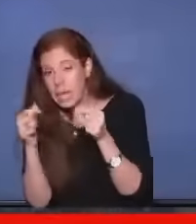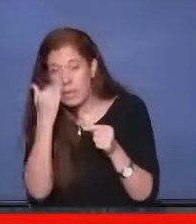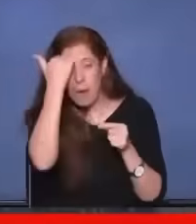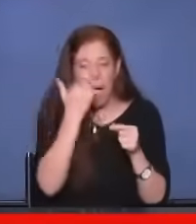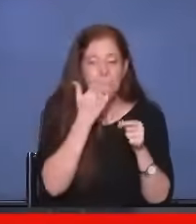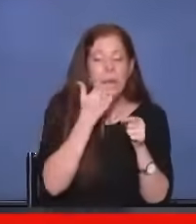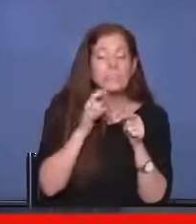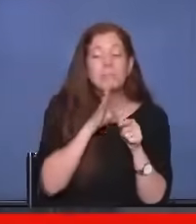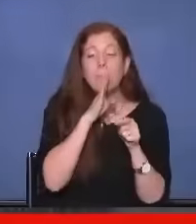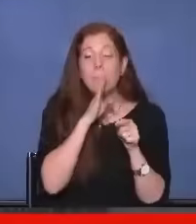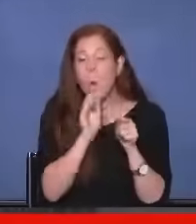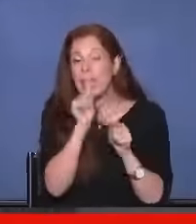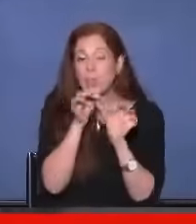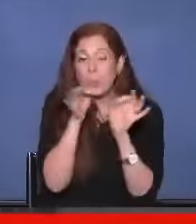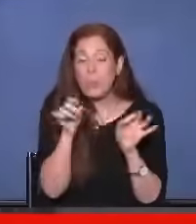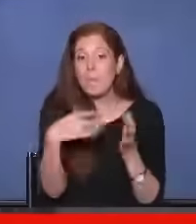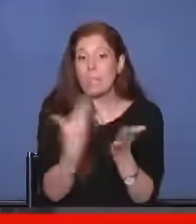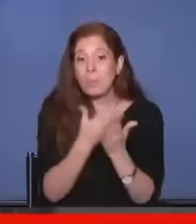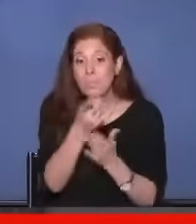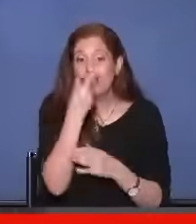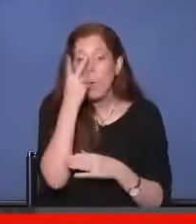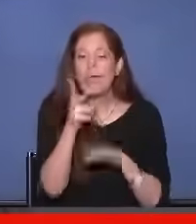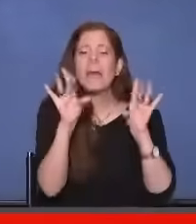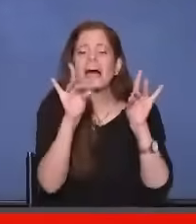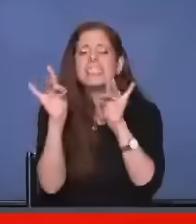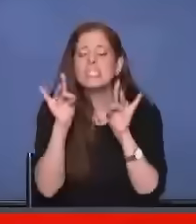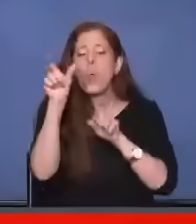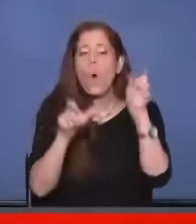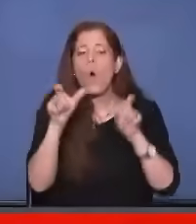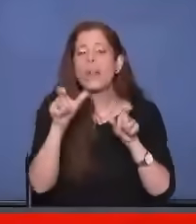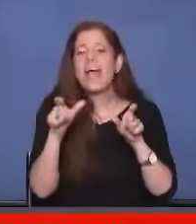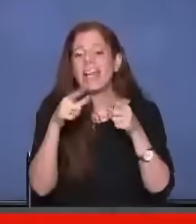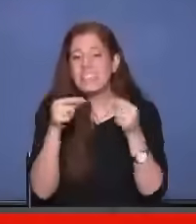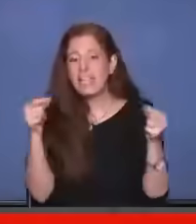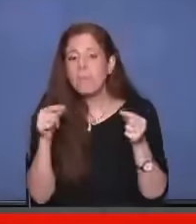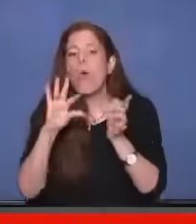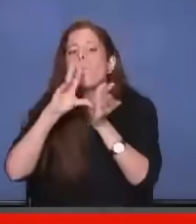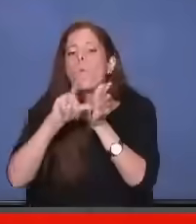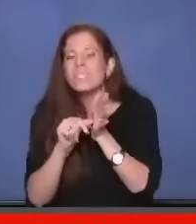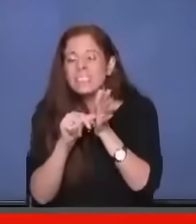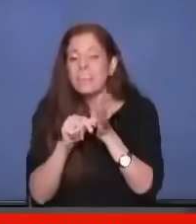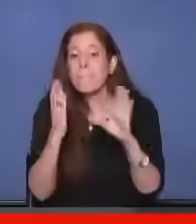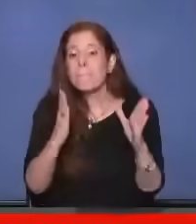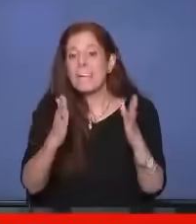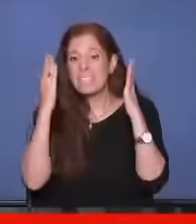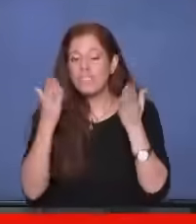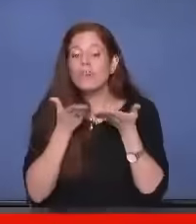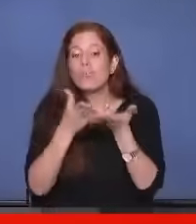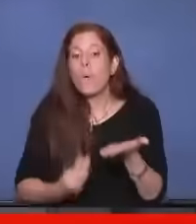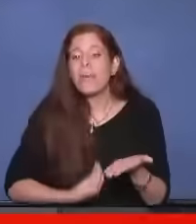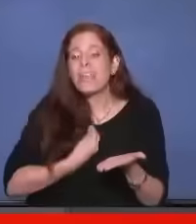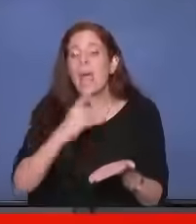לחמס ביוד הזה נראים עשרות אזת בוזזים משאי ציע הומניטרי באזור איח בדרום